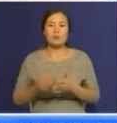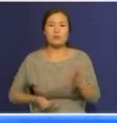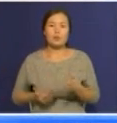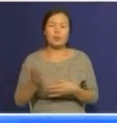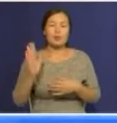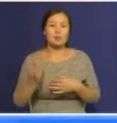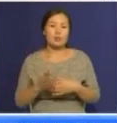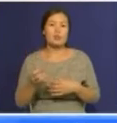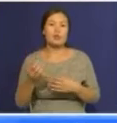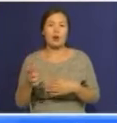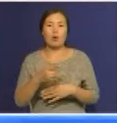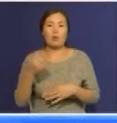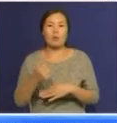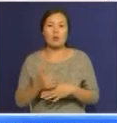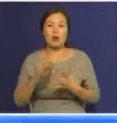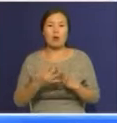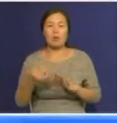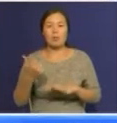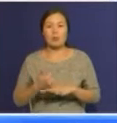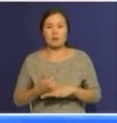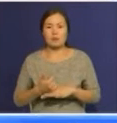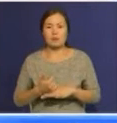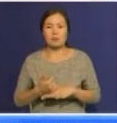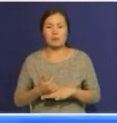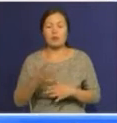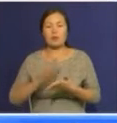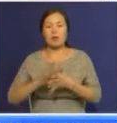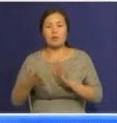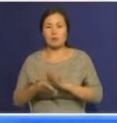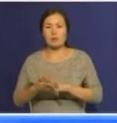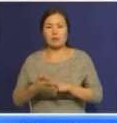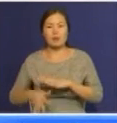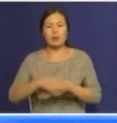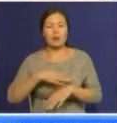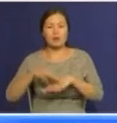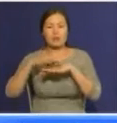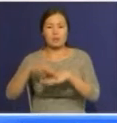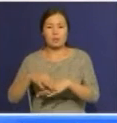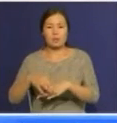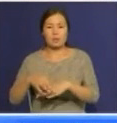түсіндірмекпіз. Және де аудан басшысымен, ауыл басшысымен келіскен сөздерімізді елге жеткізу, елмен